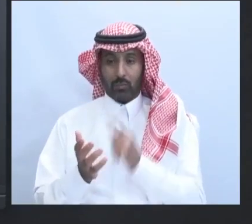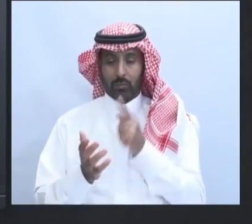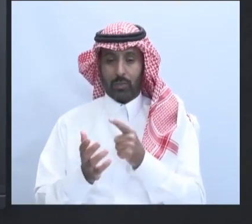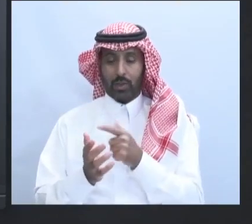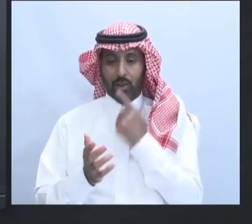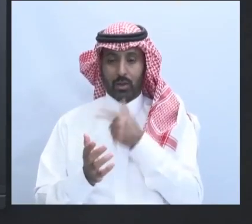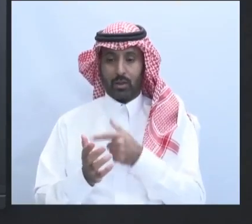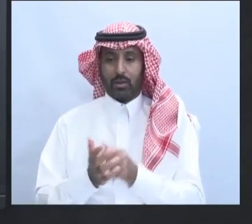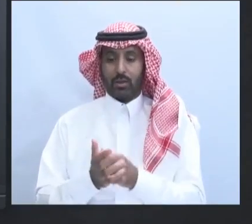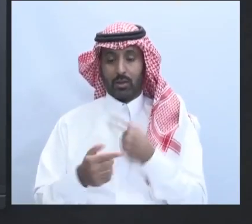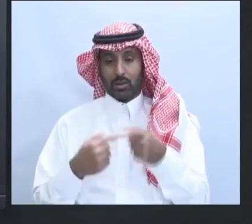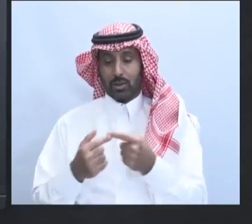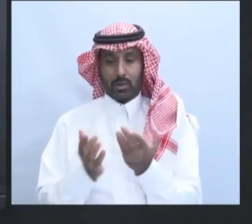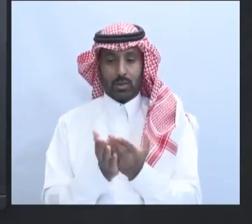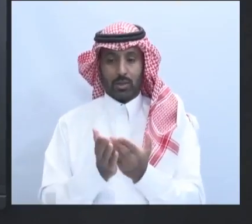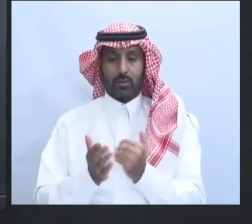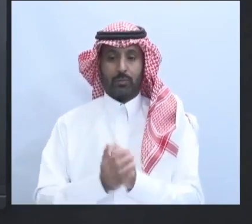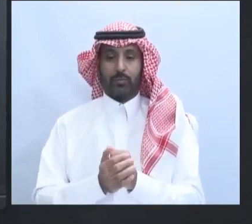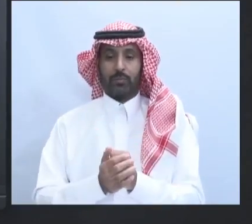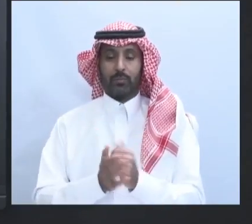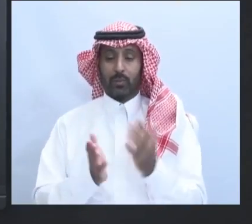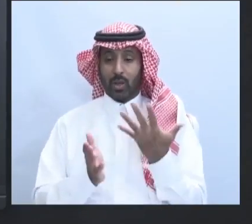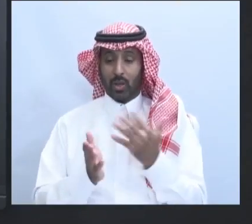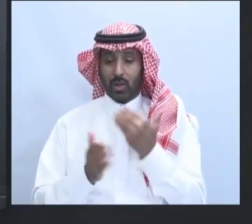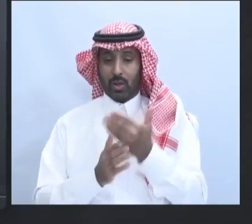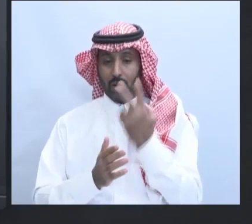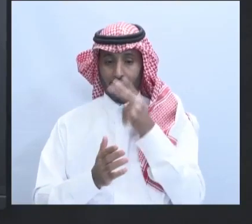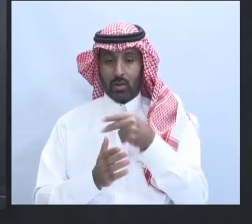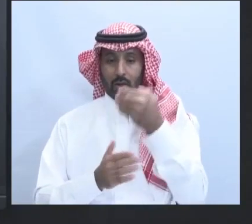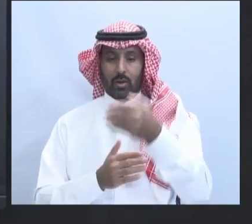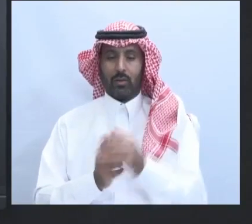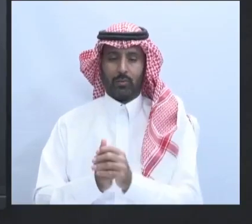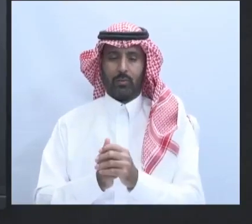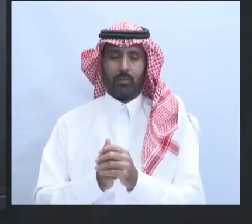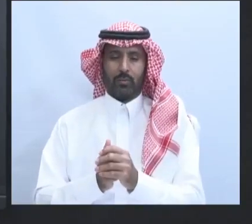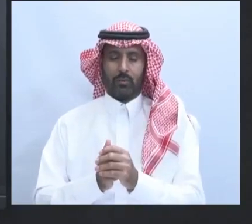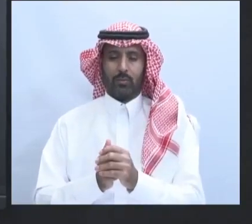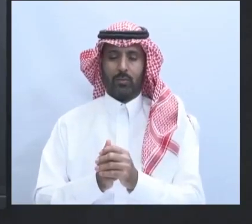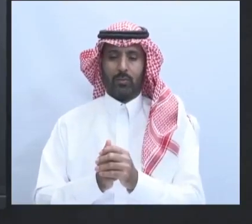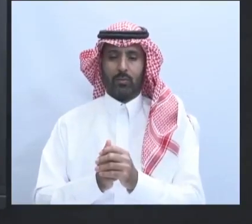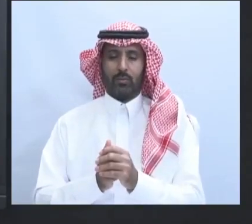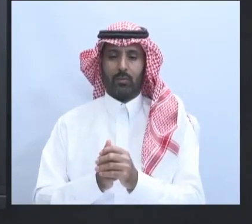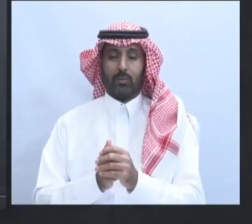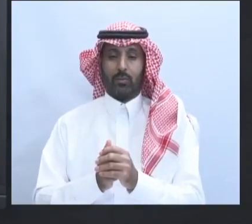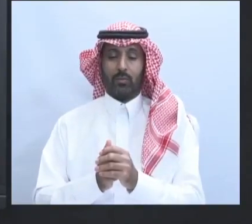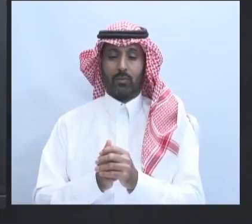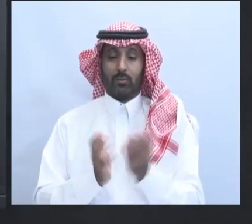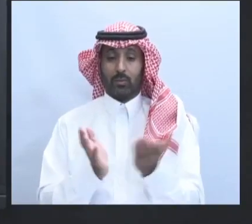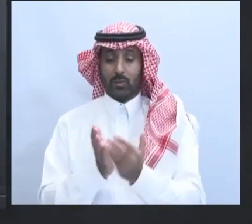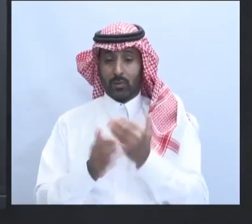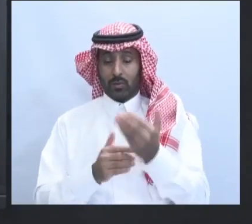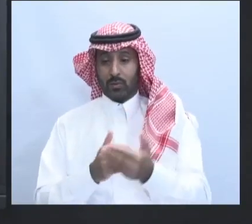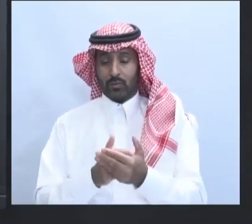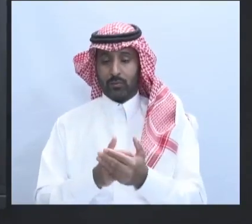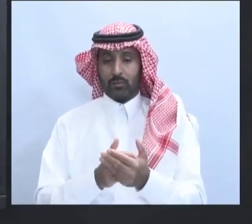واياكم مع درسنا ومحاوره ونتامل باذن الله تعالى مسائله فكونوا معي ايها الطلاب الطالبات